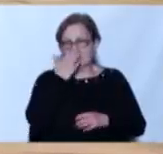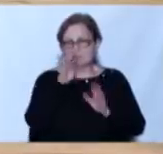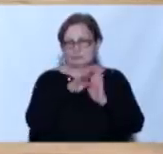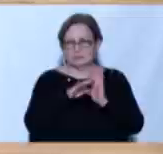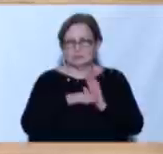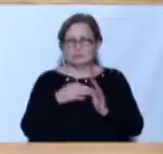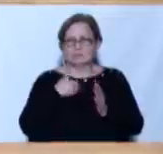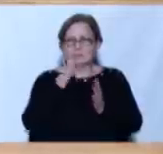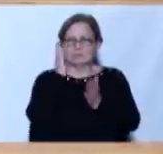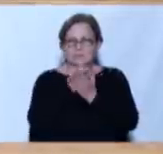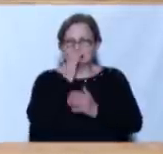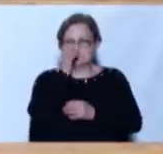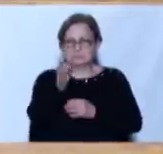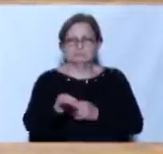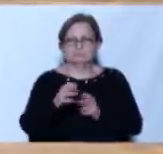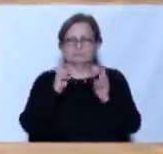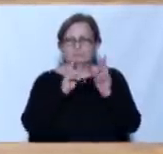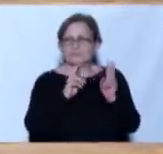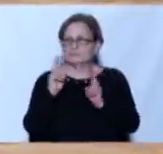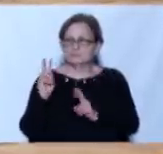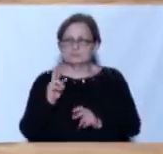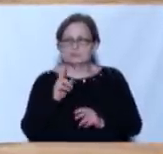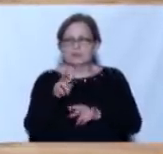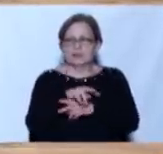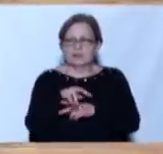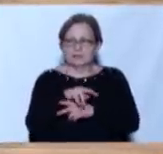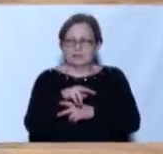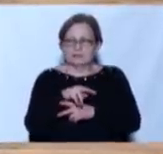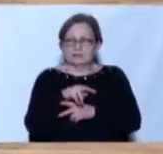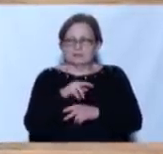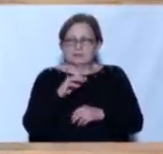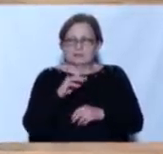გითხრათ ახლა პირდაპირ, რომ ვისაც ესე ვთქვათ ლიტერატურასთან